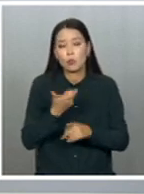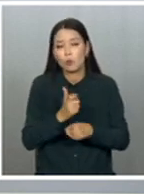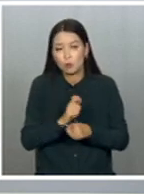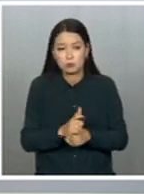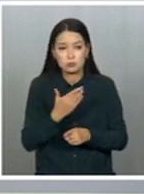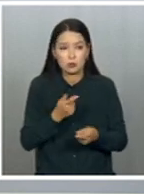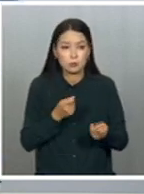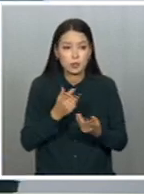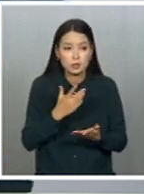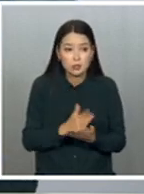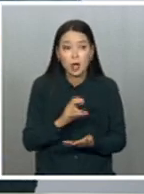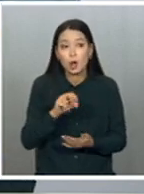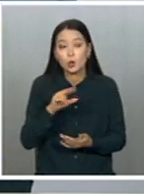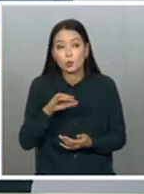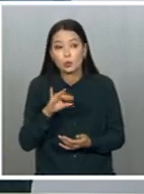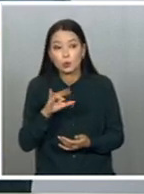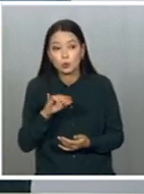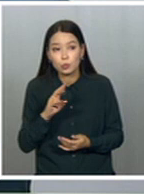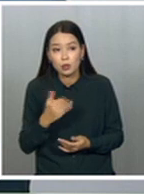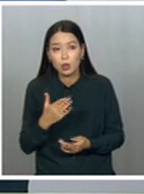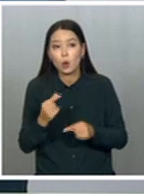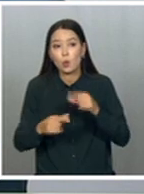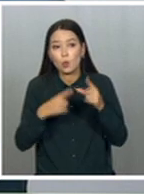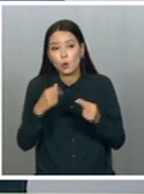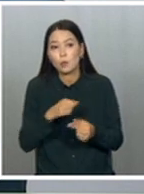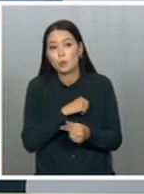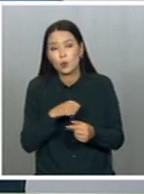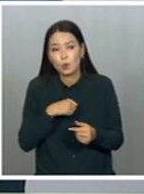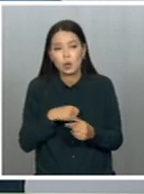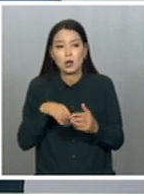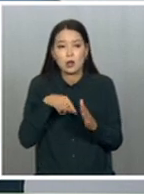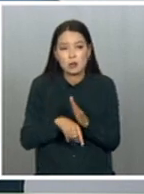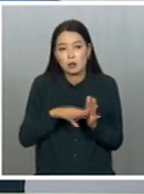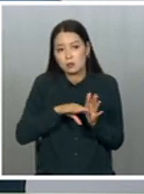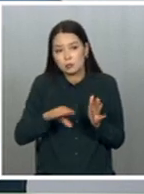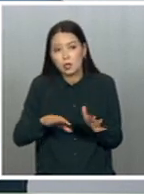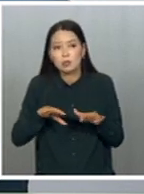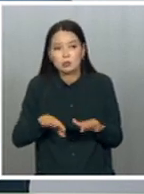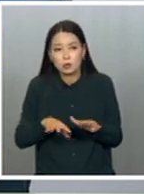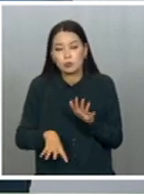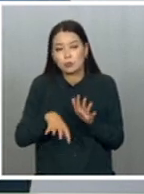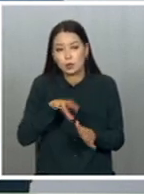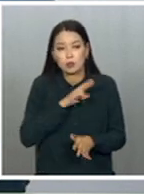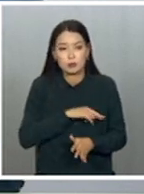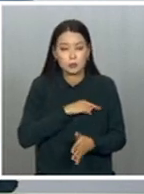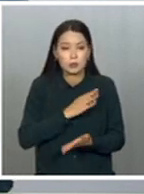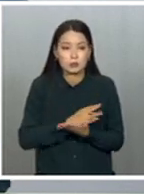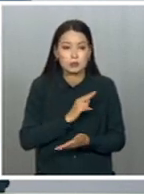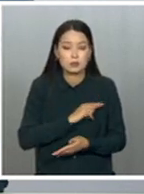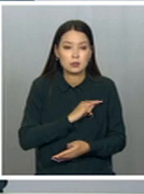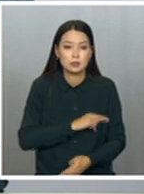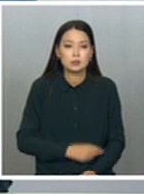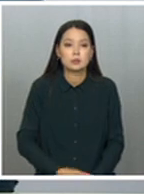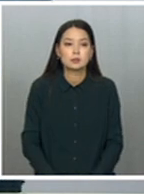асады. Ал кутикулалық транспирация ол өсімдіктің өн қабатында, яғни кутикула қабатында жүзеге асады.